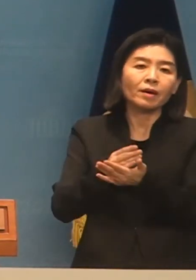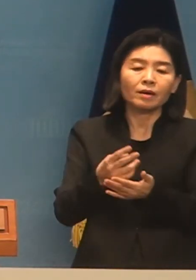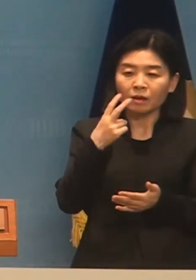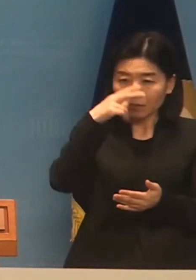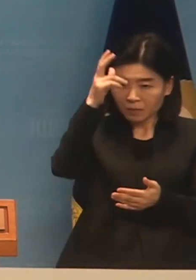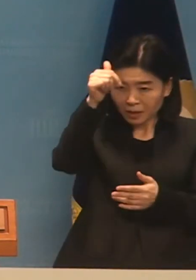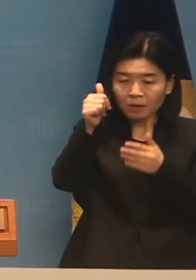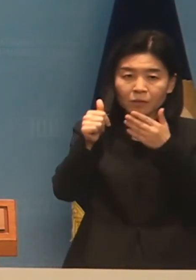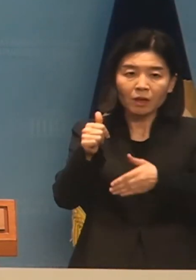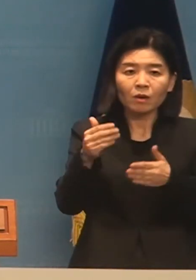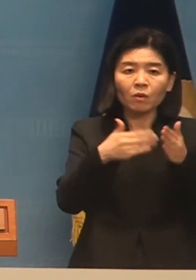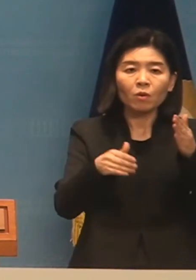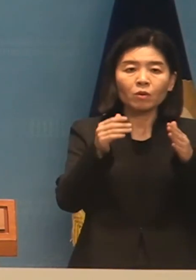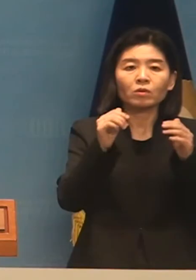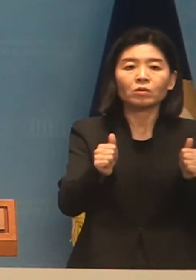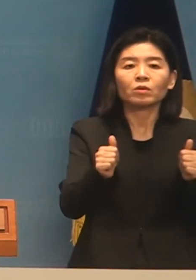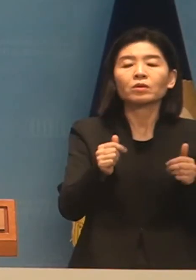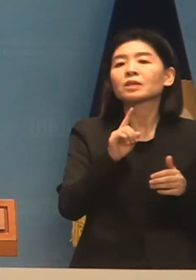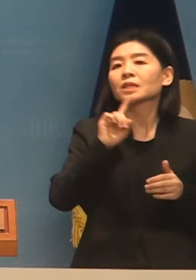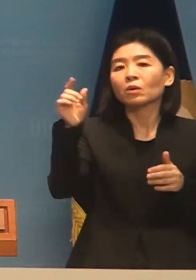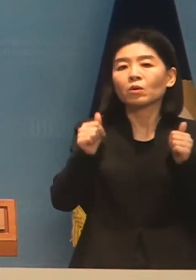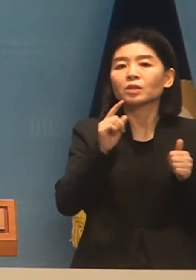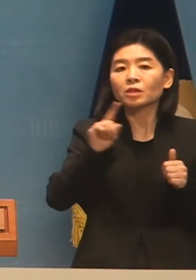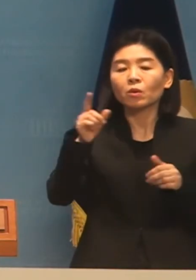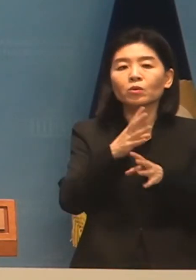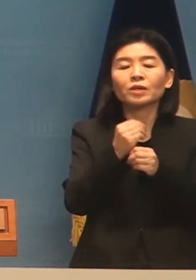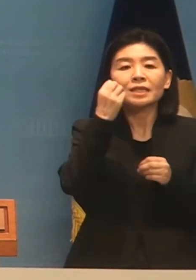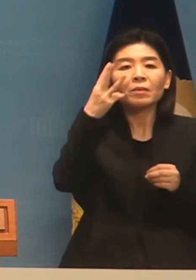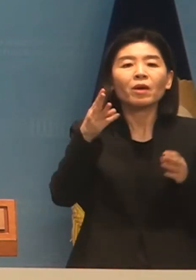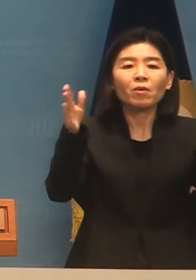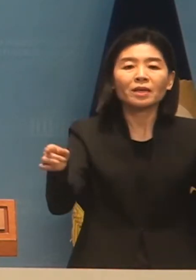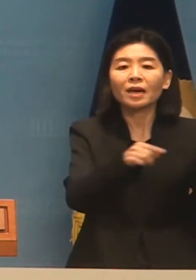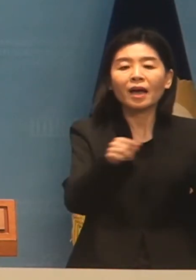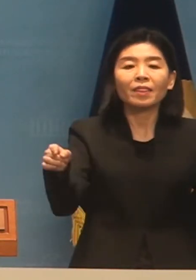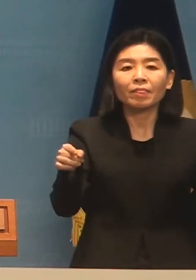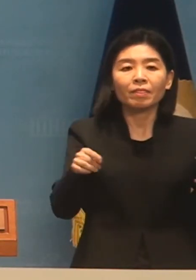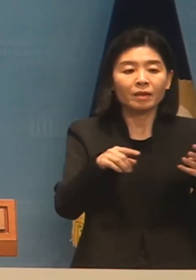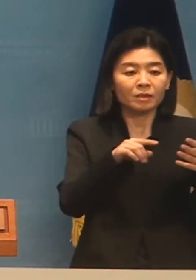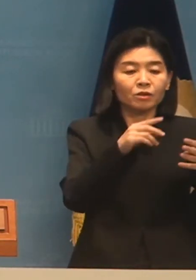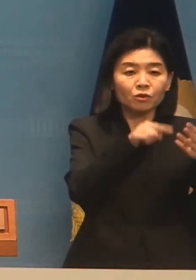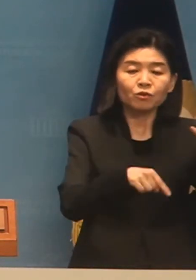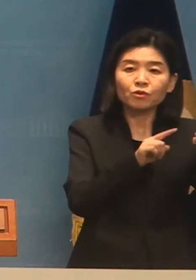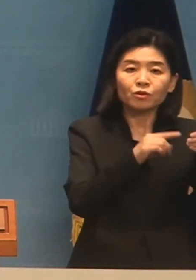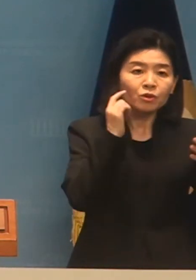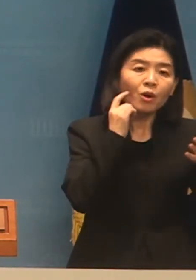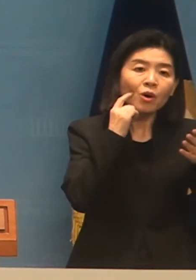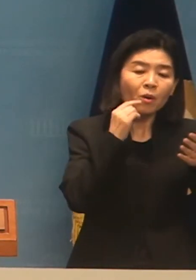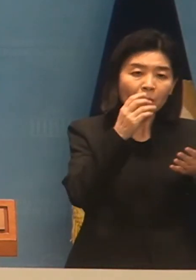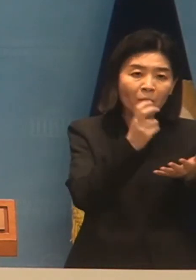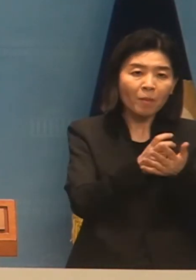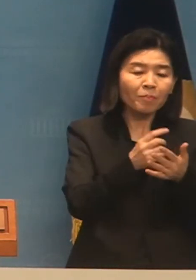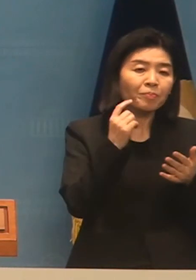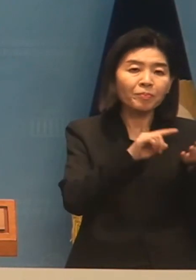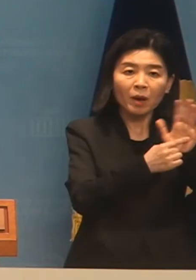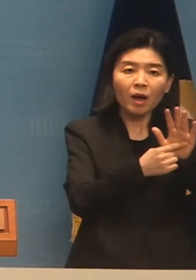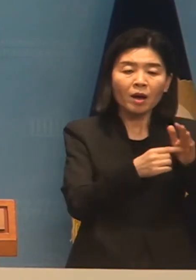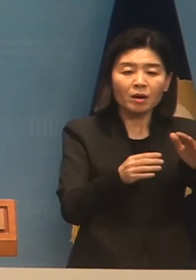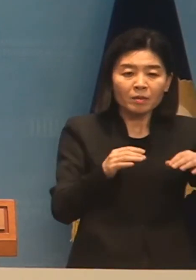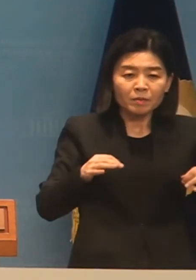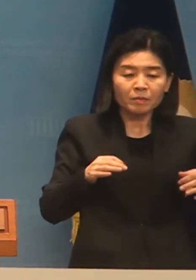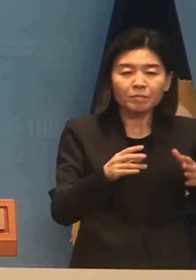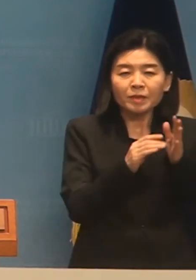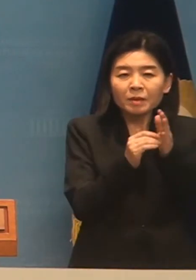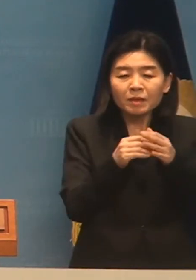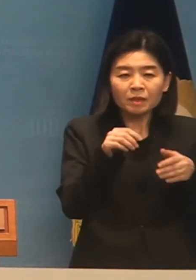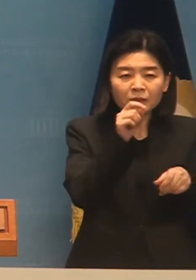검찰은 공소시효 3개월 남은 윤석열 3대 공직선거법 위반 사건들 허위사실 공표, 비밀선고